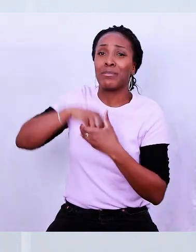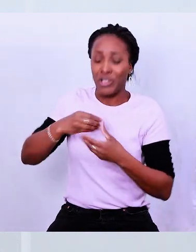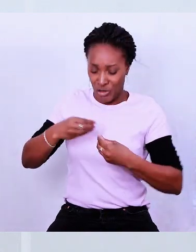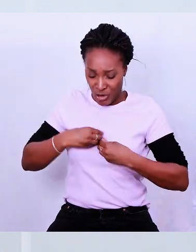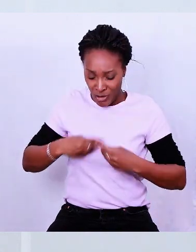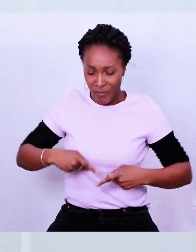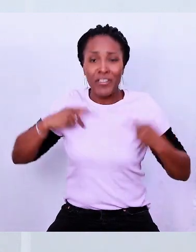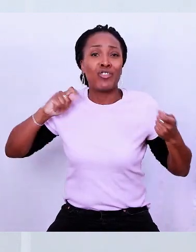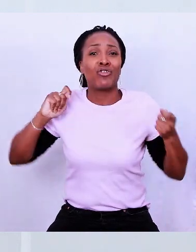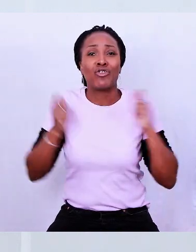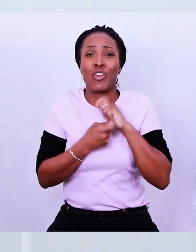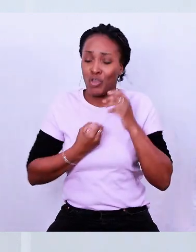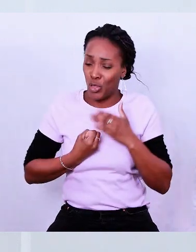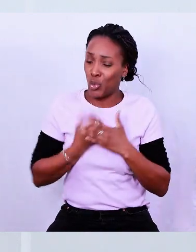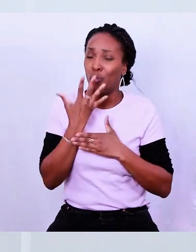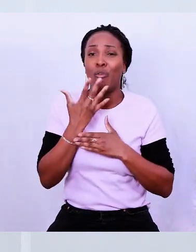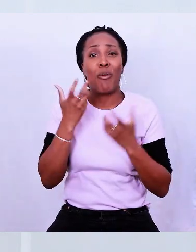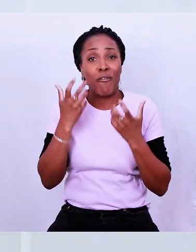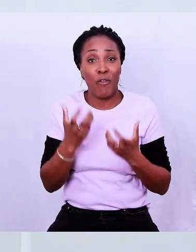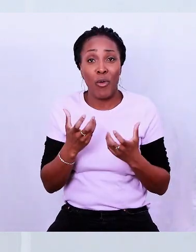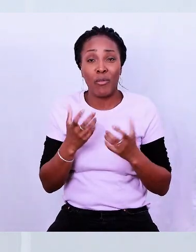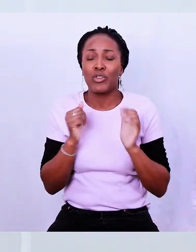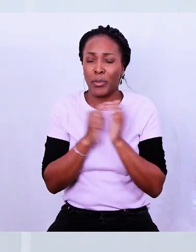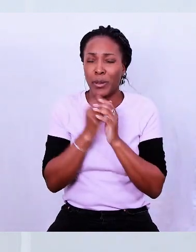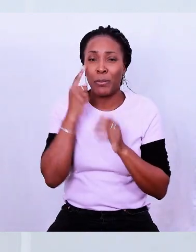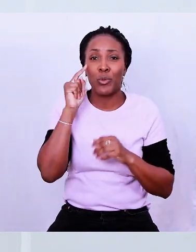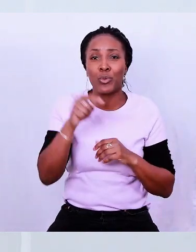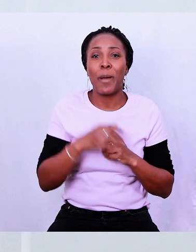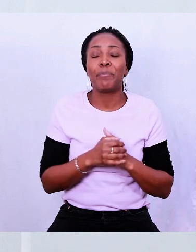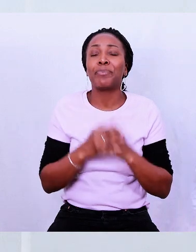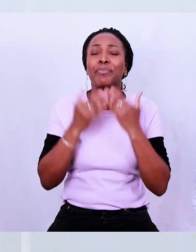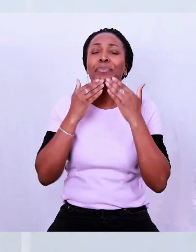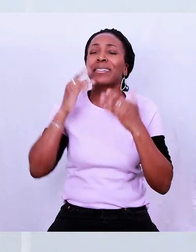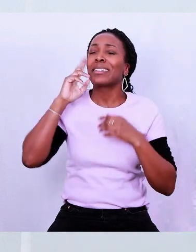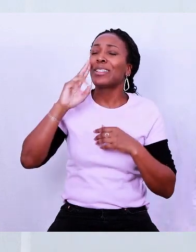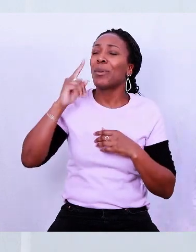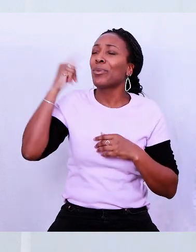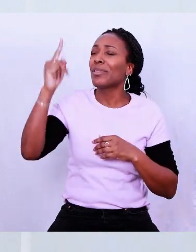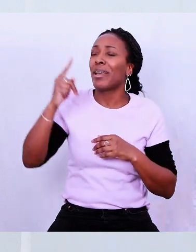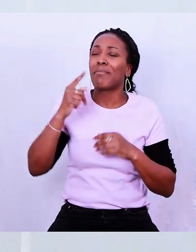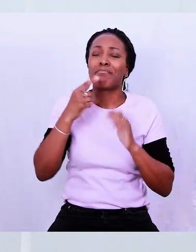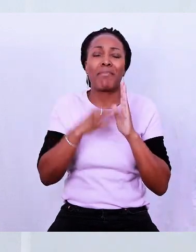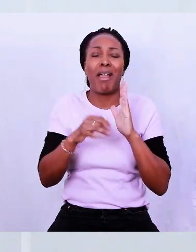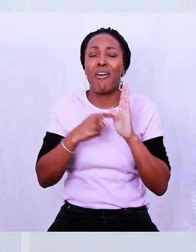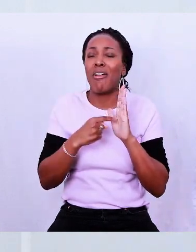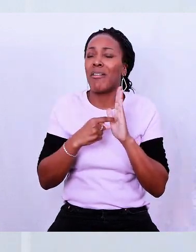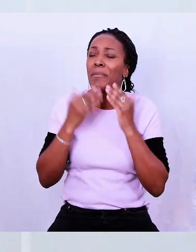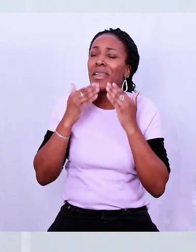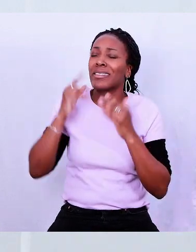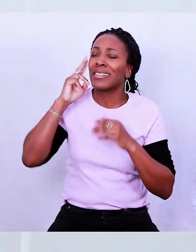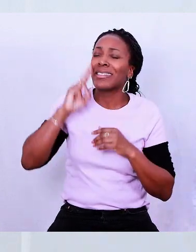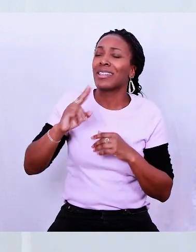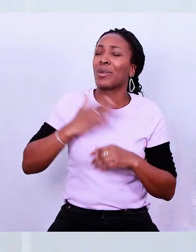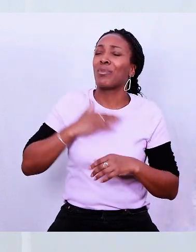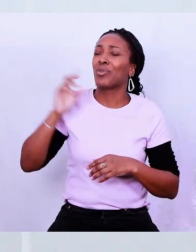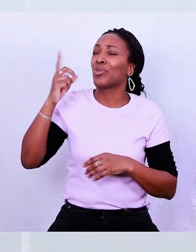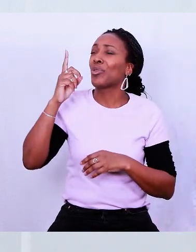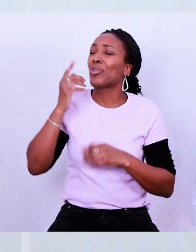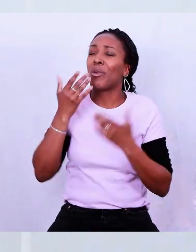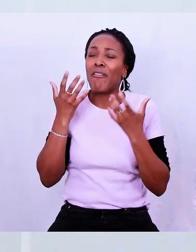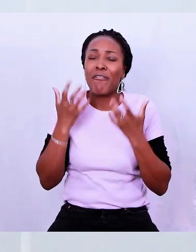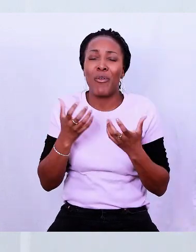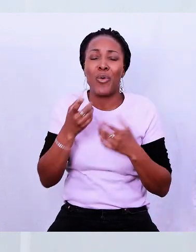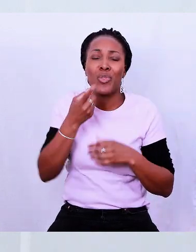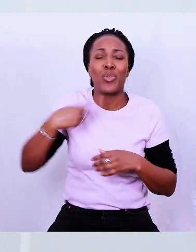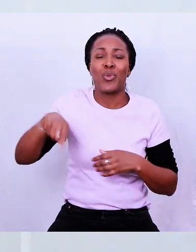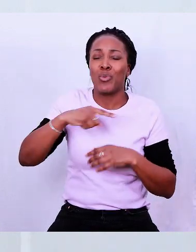va se faire au moment où toi tu vas prier. Je vais prier maintenant. Seigneur, merci pour ta parole. Merci Seigneur mon Dieu parce que tu nous appelles les uns les autres